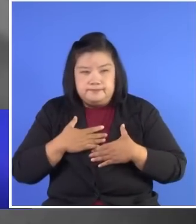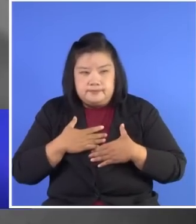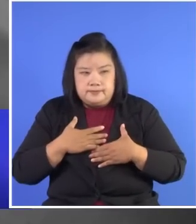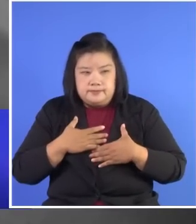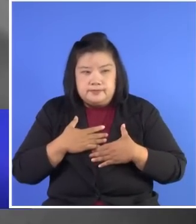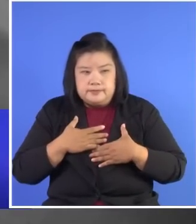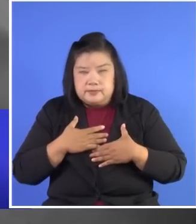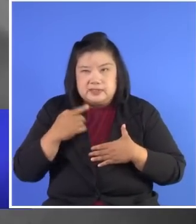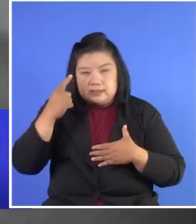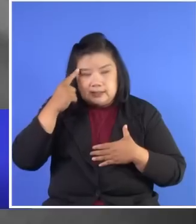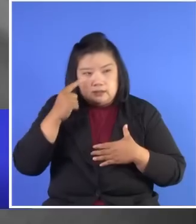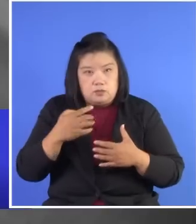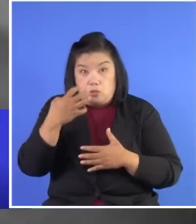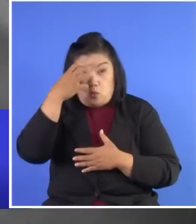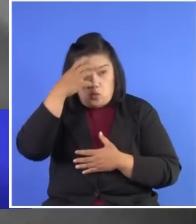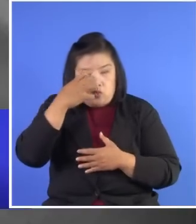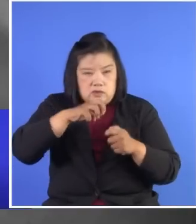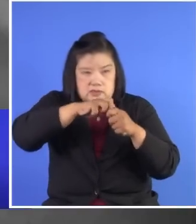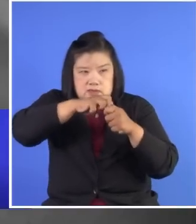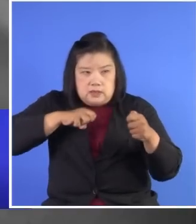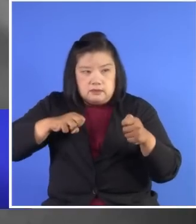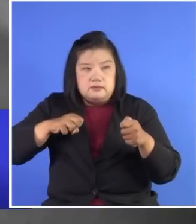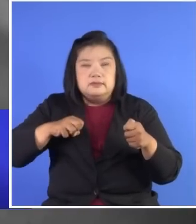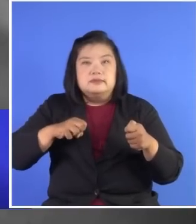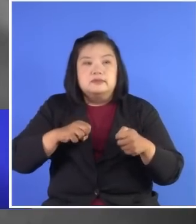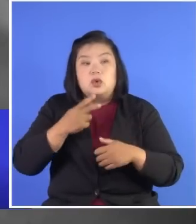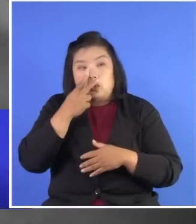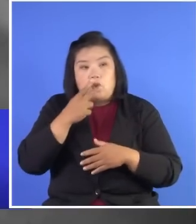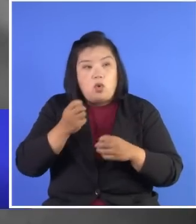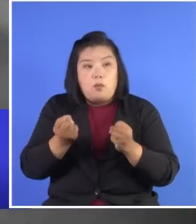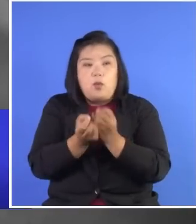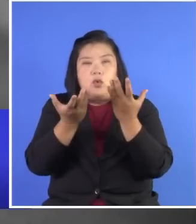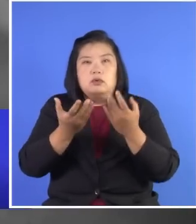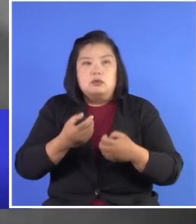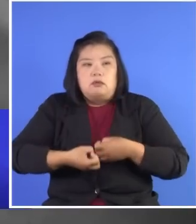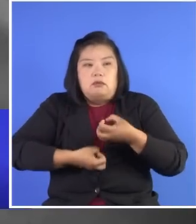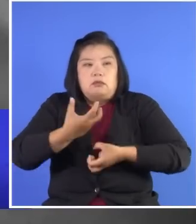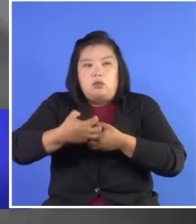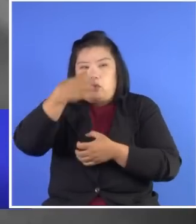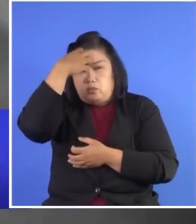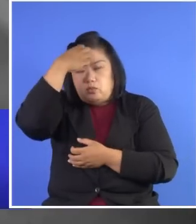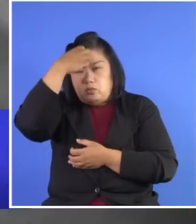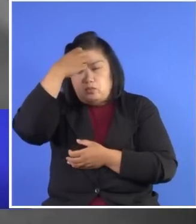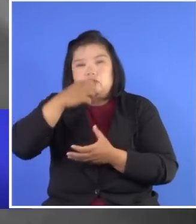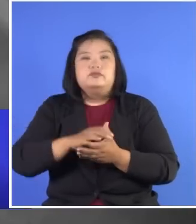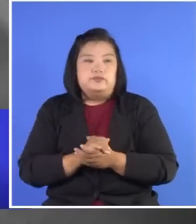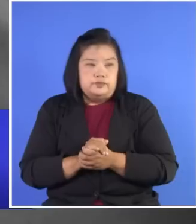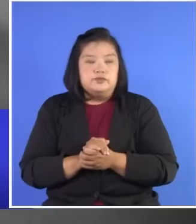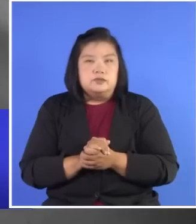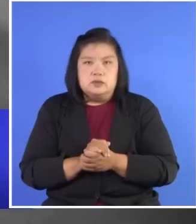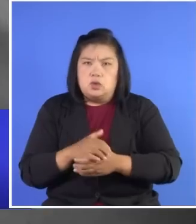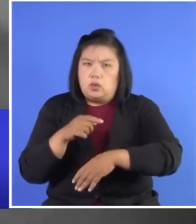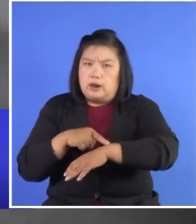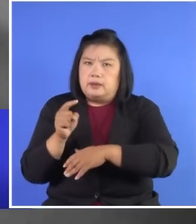บนแป้นกดเงินจนแตกค่ะคุณผู้ชมเออทั้งหมดทั้งมวลเนี่ยระบายความโมโหไปกับตู้ ATMเหตุการณ์เกิดขึ้นประมาณ